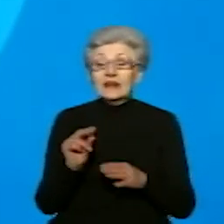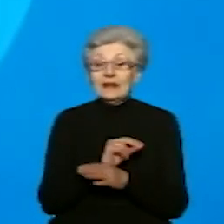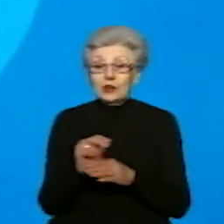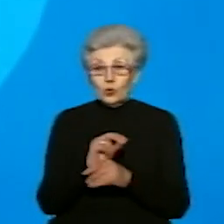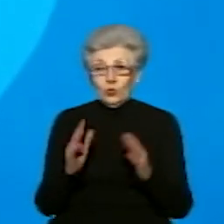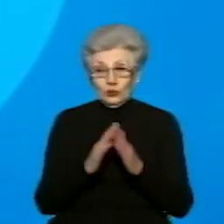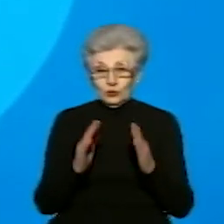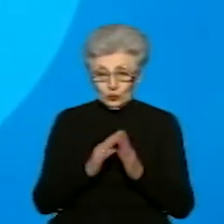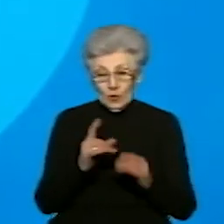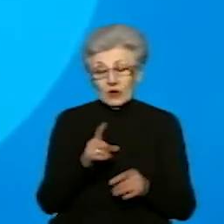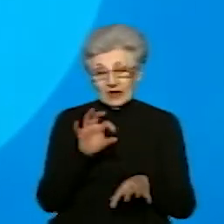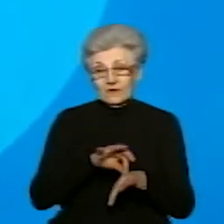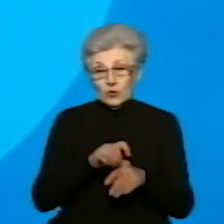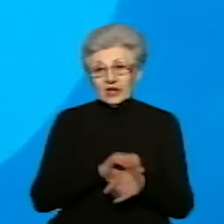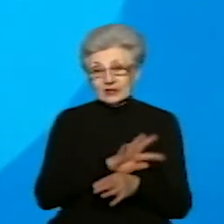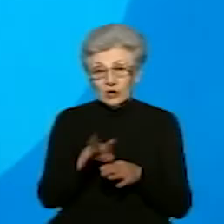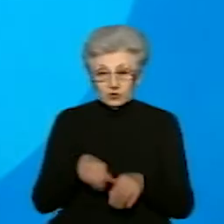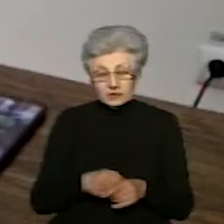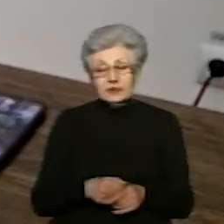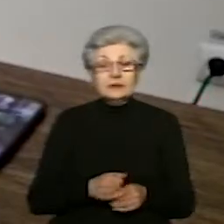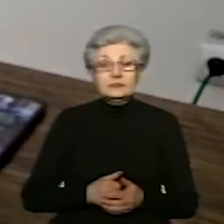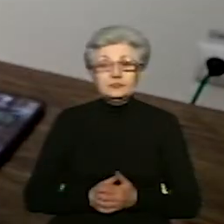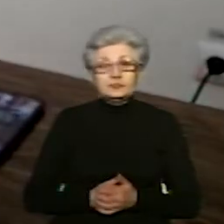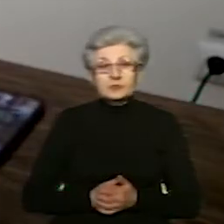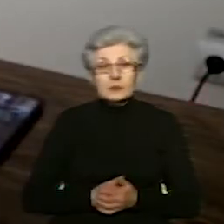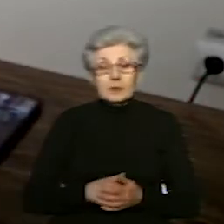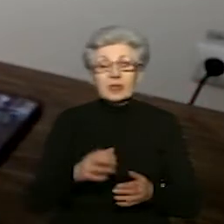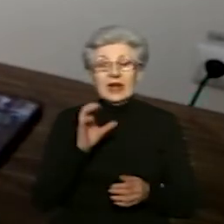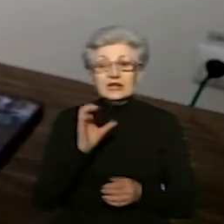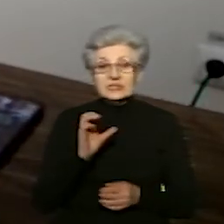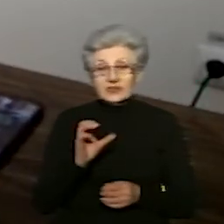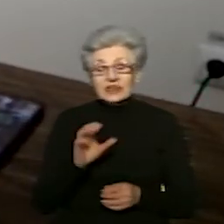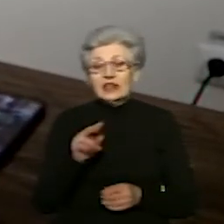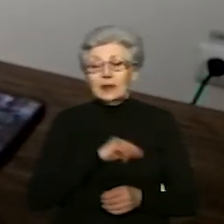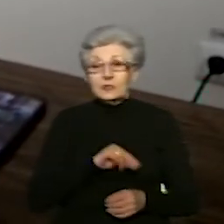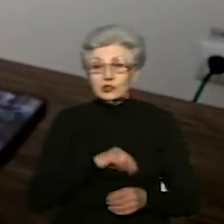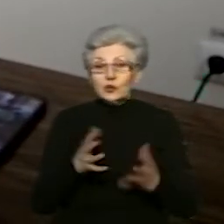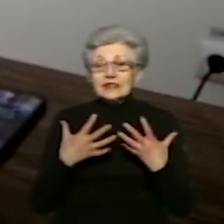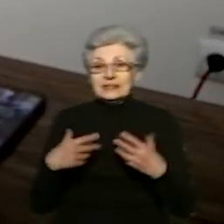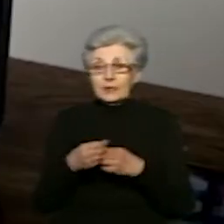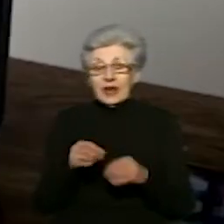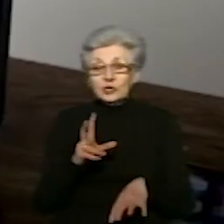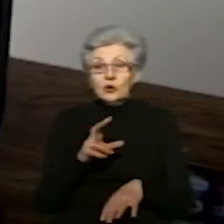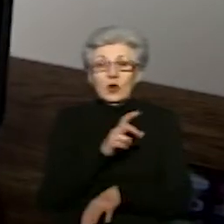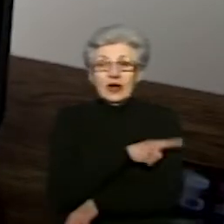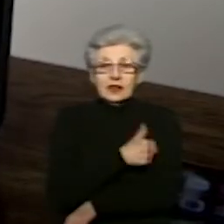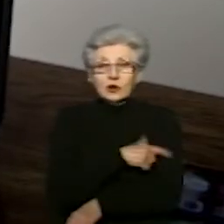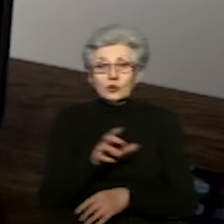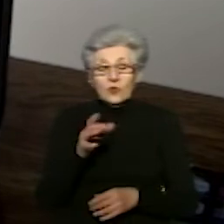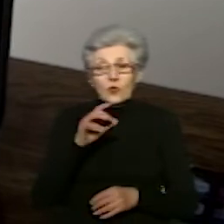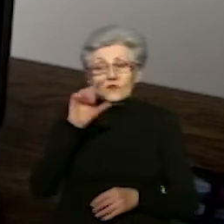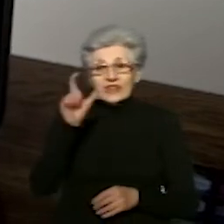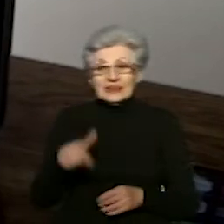сімейної лікарки, яка переїхала туди з Буковини. Світлана Сай працює сімейною лікаркою в італійському місті Венето. Каже,